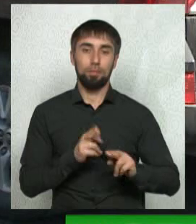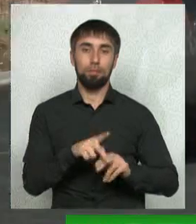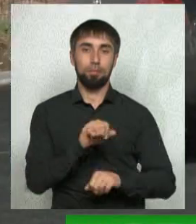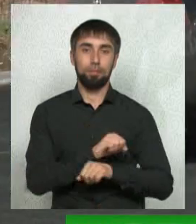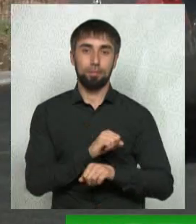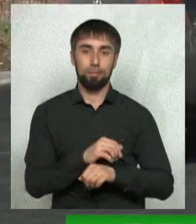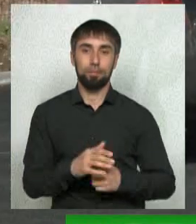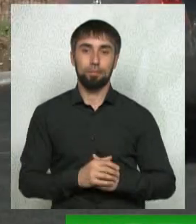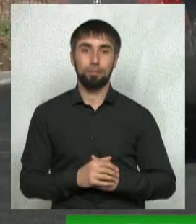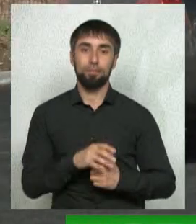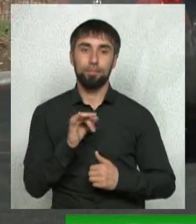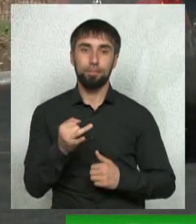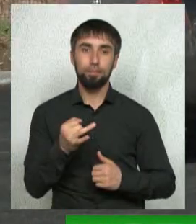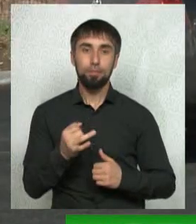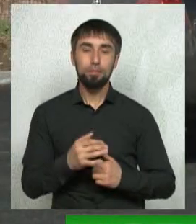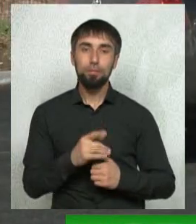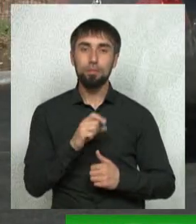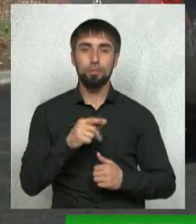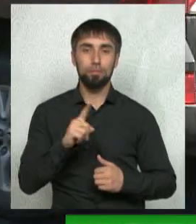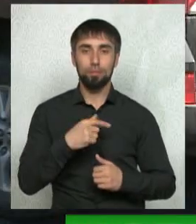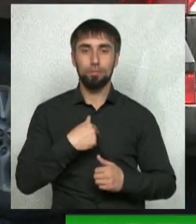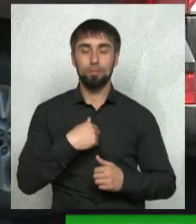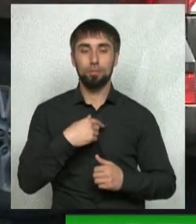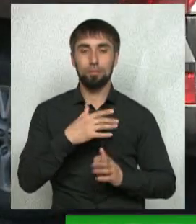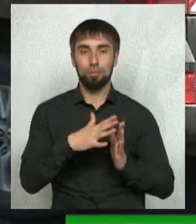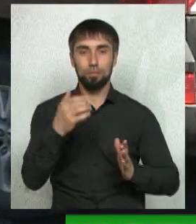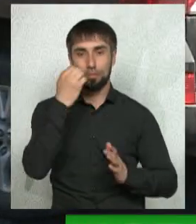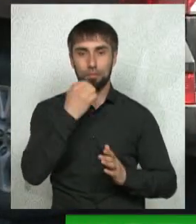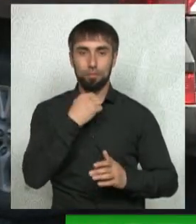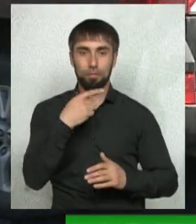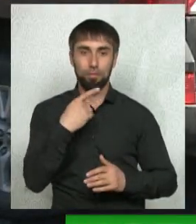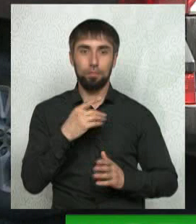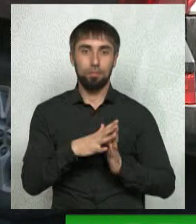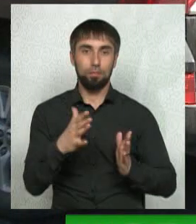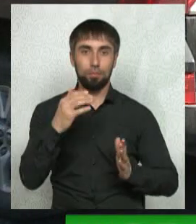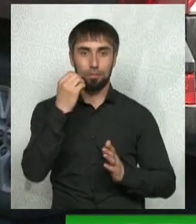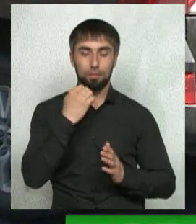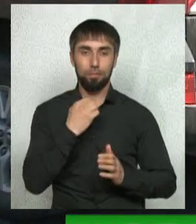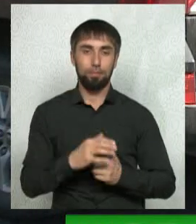стоянки. И за что ему огромная благодарность, большое спасибо.